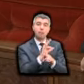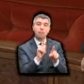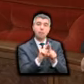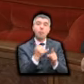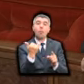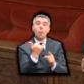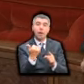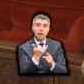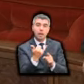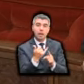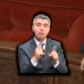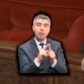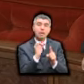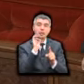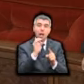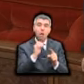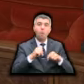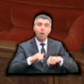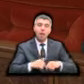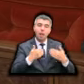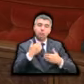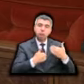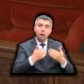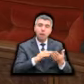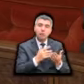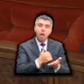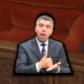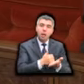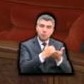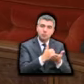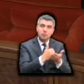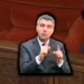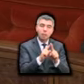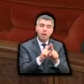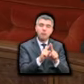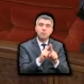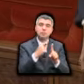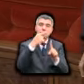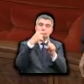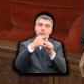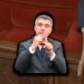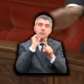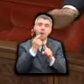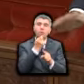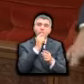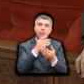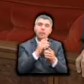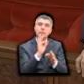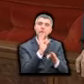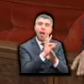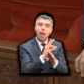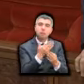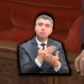تيقودها التعاون الوطني والهلال الاحمر المغربي واللي ناجحه واللي كتعطي اليه الدخول لسوق الشغل. طبيعه الحال كاينه